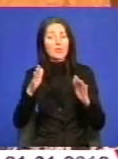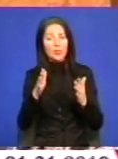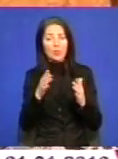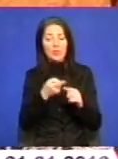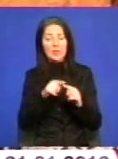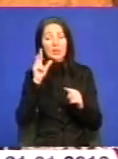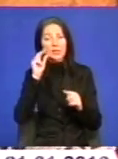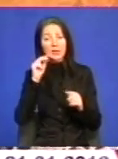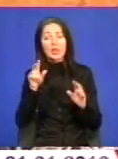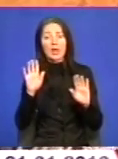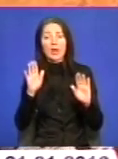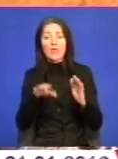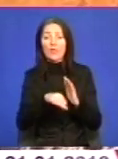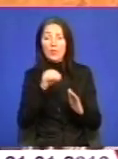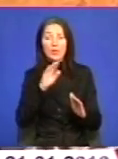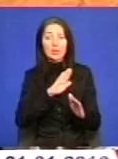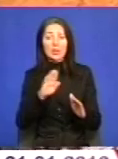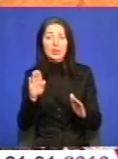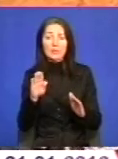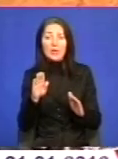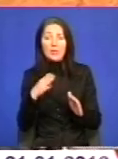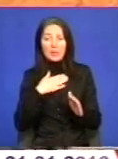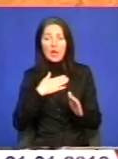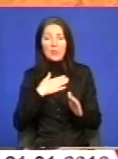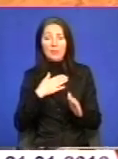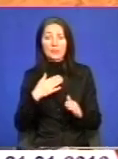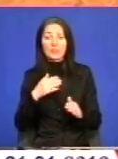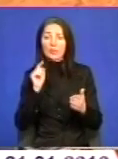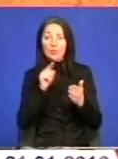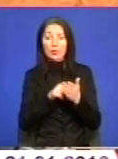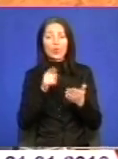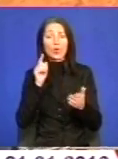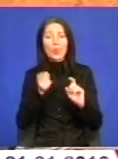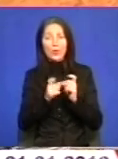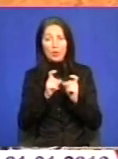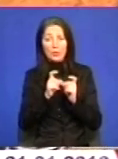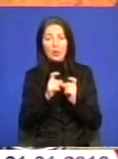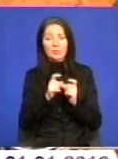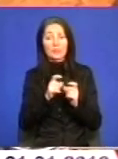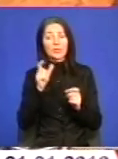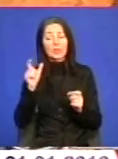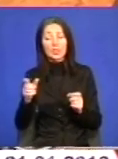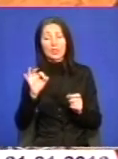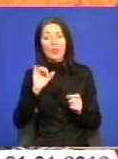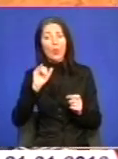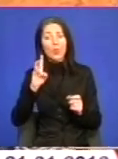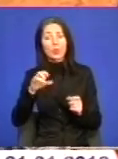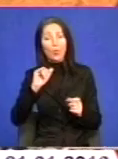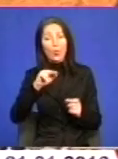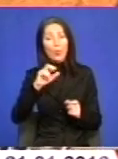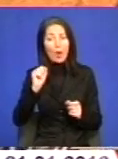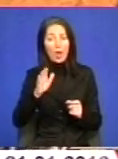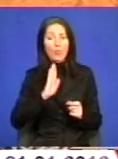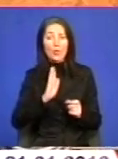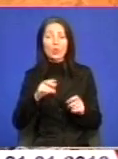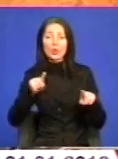Ця дата вибрана нами недаремно. Метою боротьби діячів ООН-УПА було